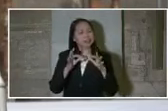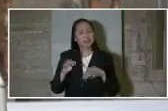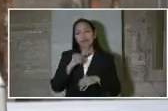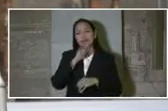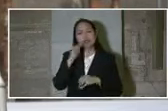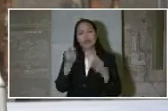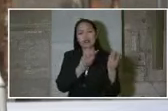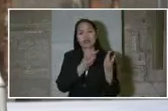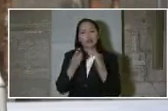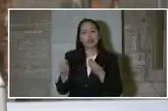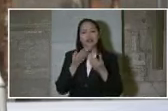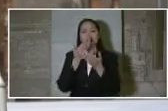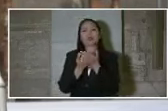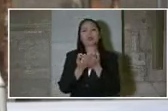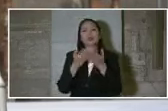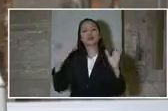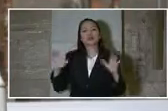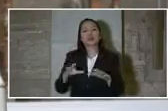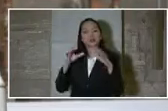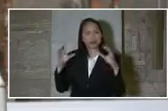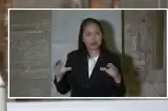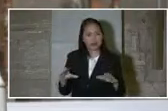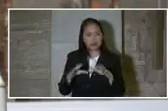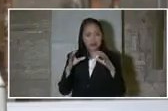gumagawa ng kabutihan.